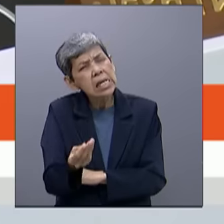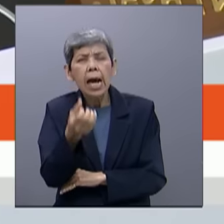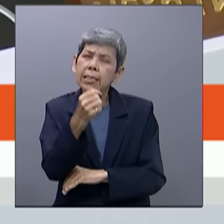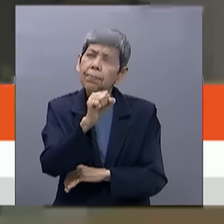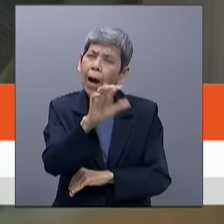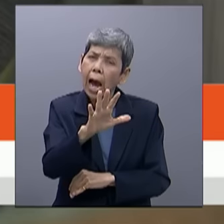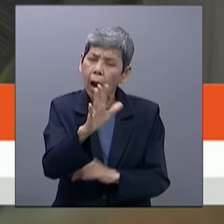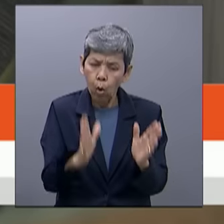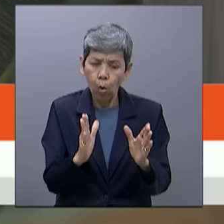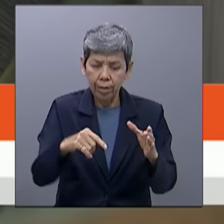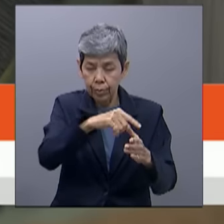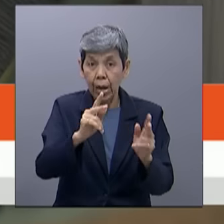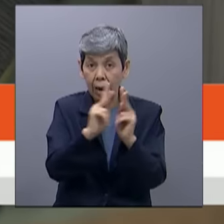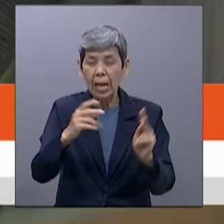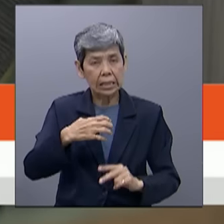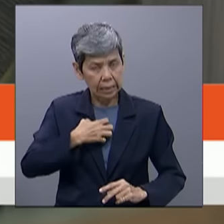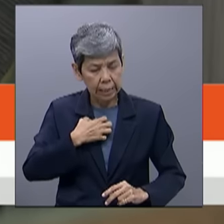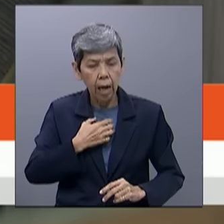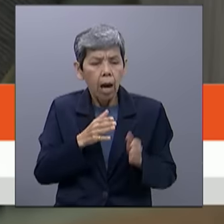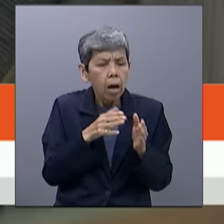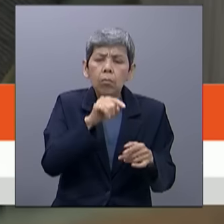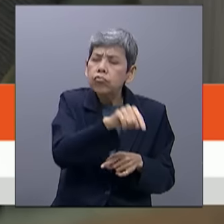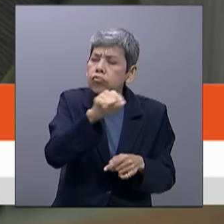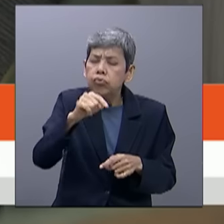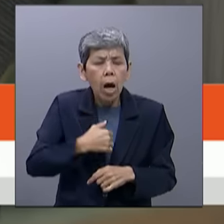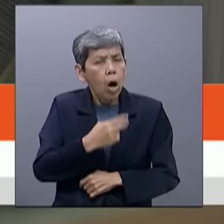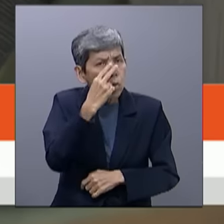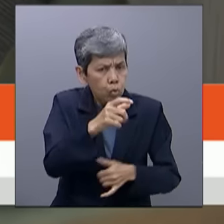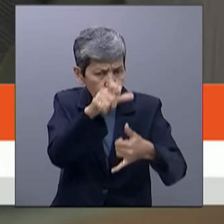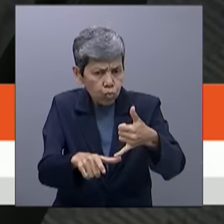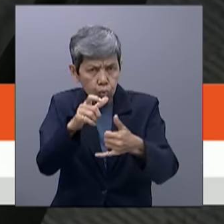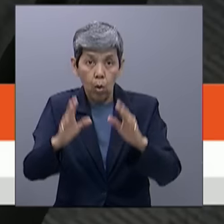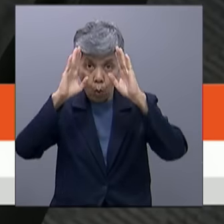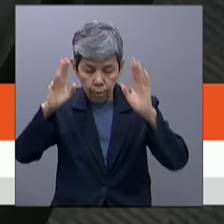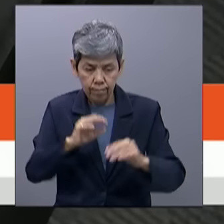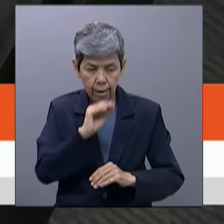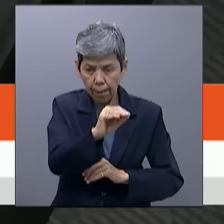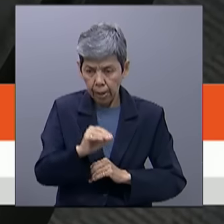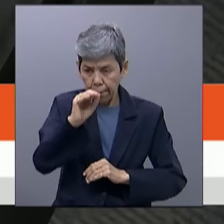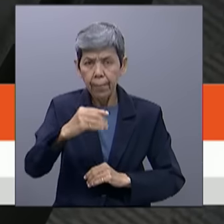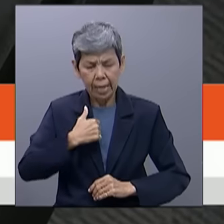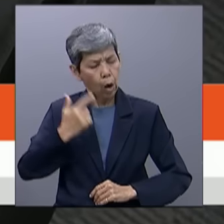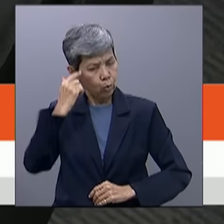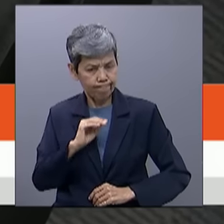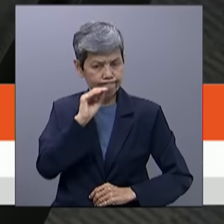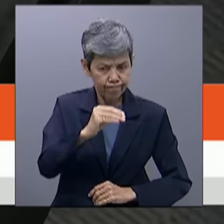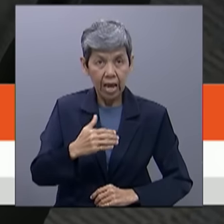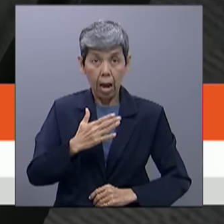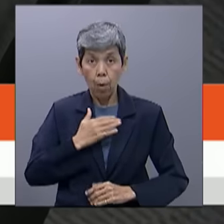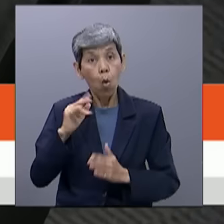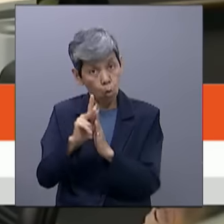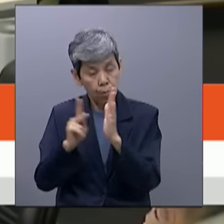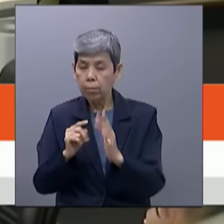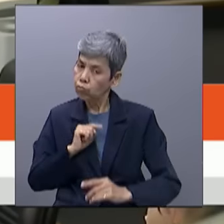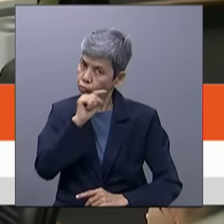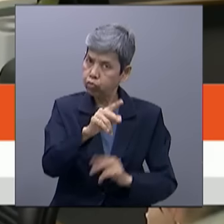นใครอยากลงคณะไหนเนี่ยเขาจะดูจากความรู้ความสามารถของตัวเราผมจบกฎหมายผมก็